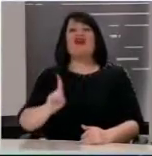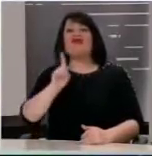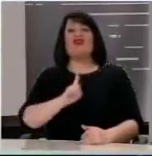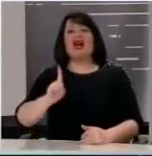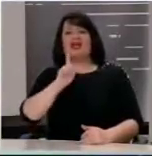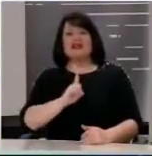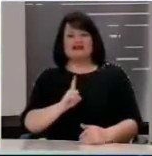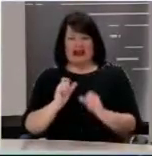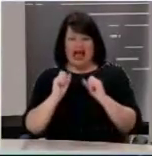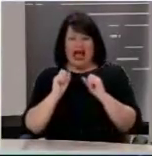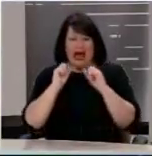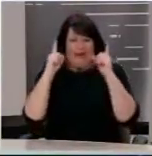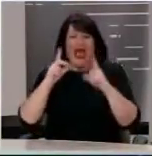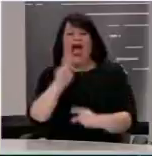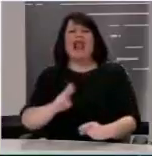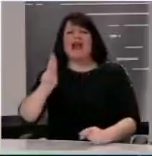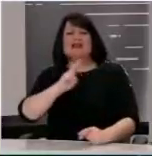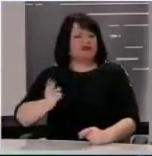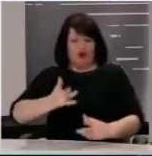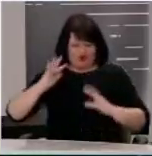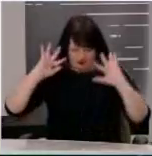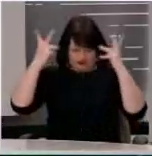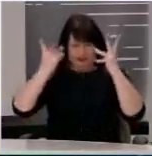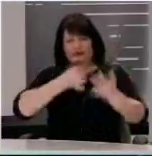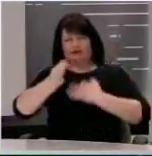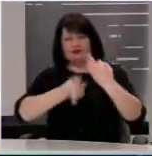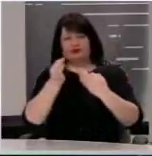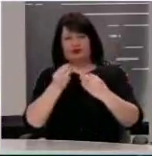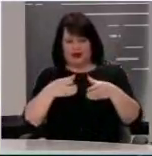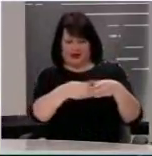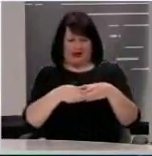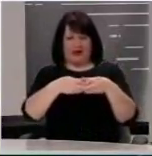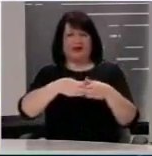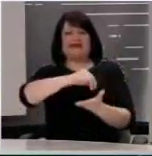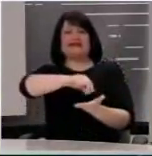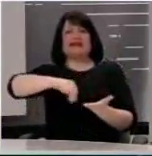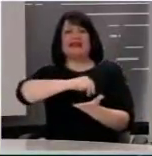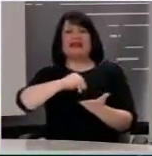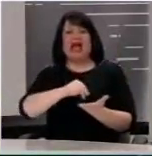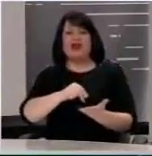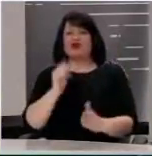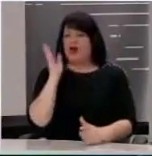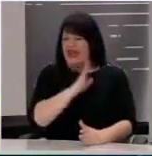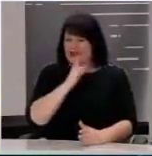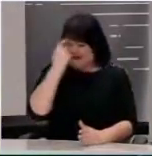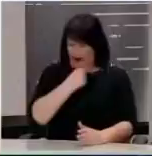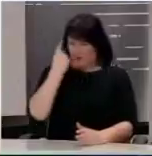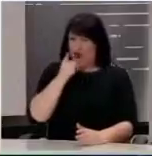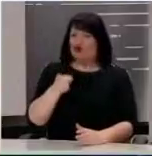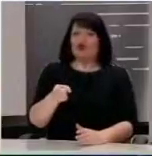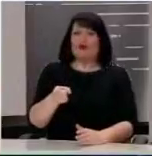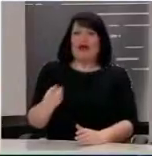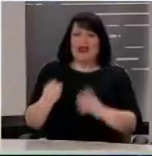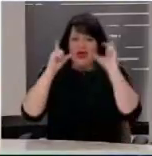ξεσπά σε ένα πρωτοφανές ρατσιστικό παραλήρημα απέναντι σε μια κατηγορία συμπολιτών μας, σας εκθέτει προσωπικά και την